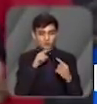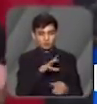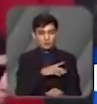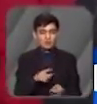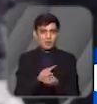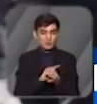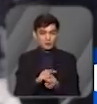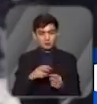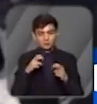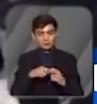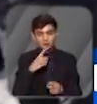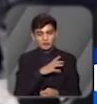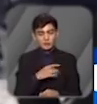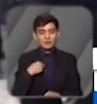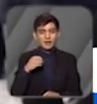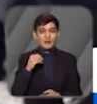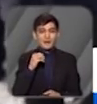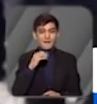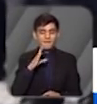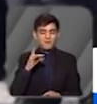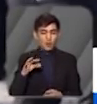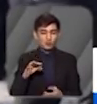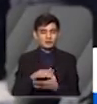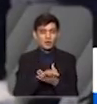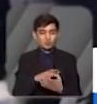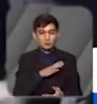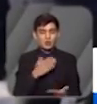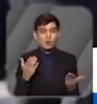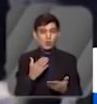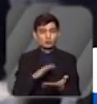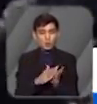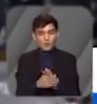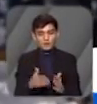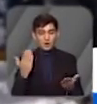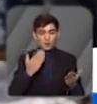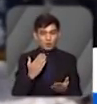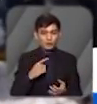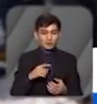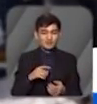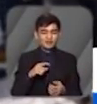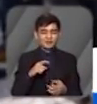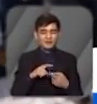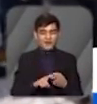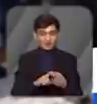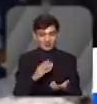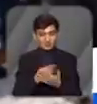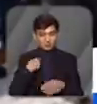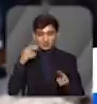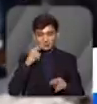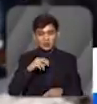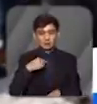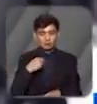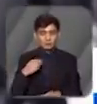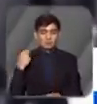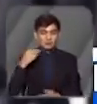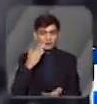етті. Біз ол Евросоюзда қандай долгор болып жатқан, не болып жатқан білмеймін. Елбасы бар, президентіміз